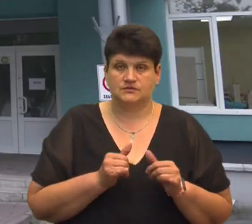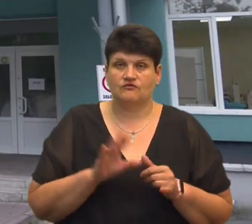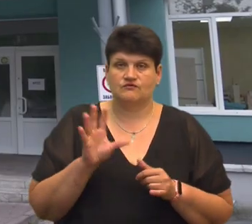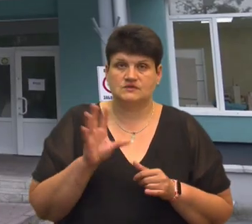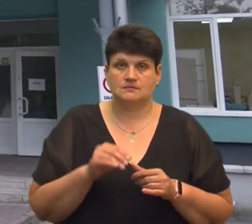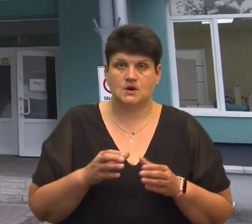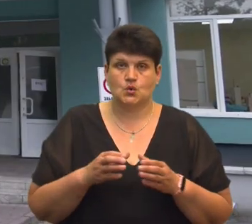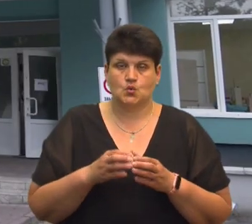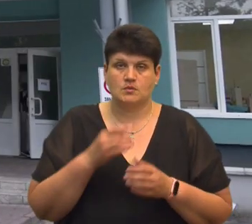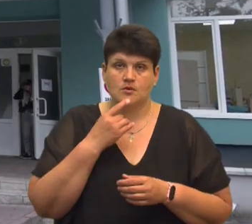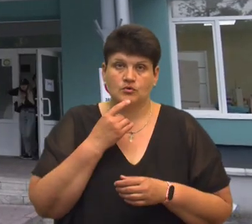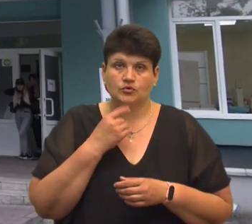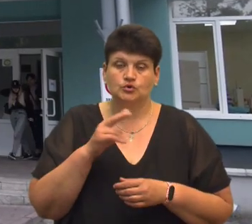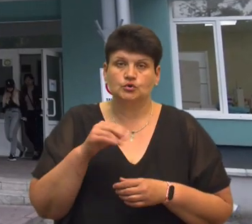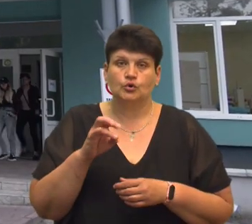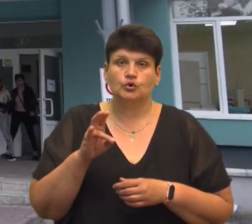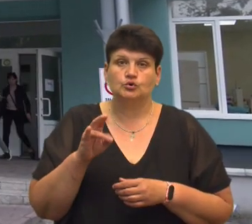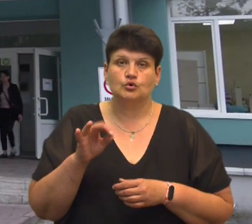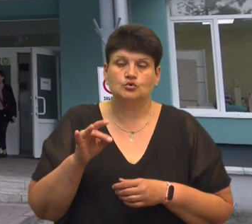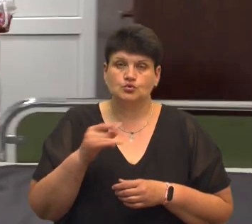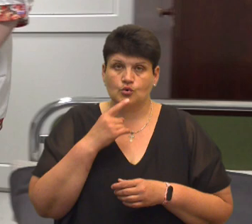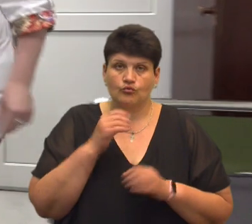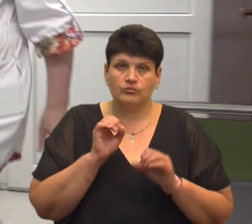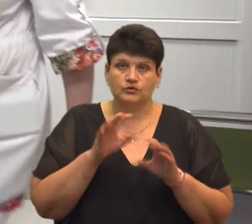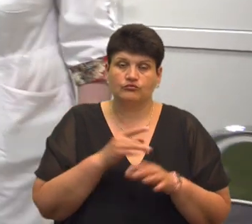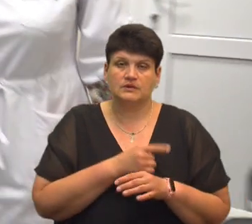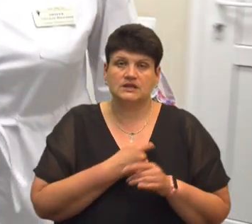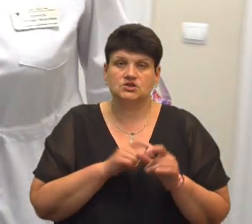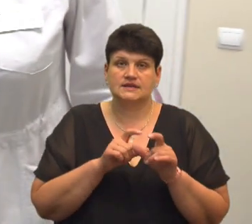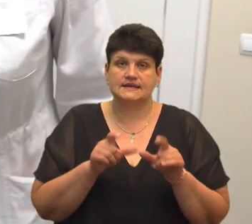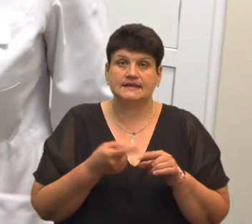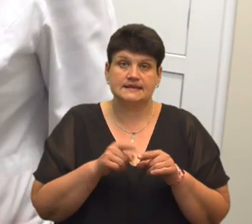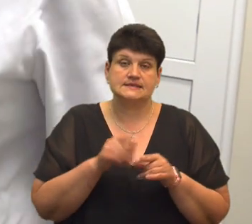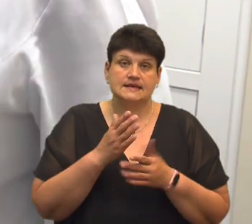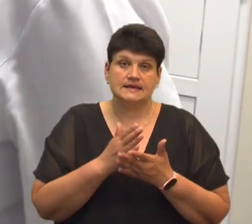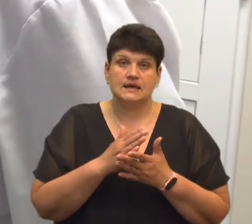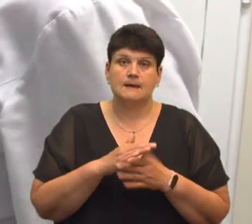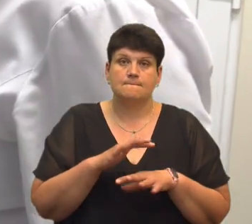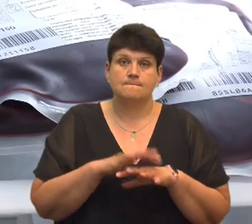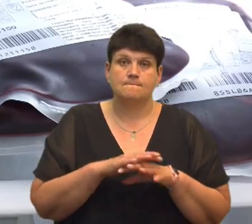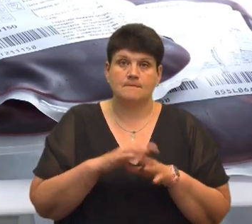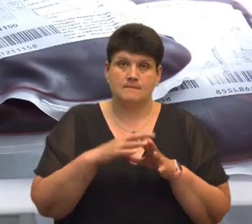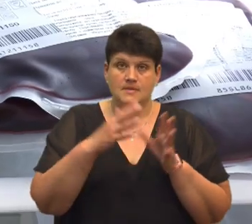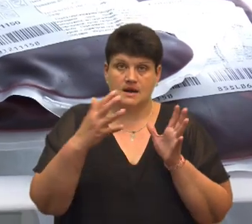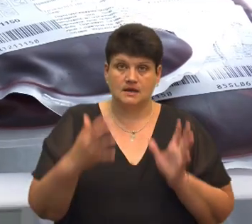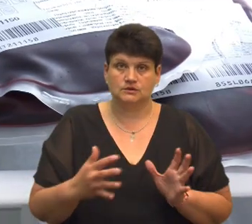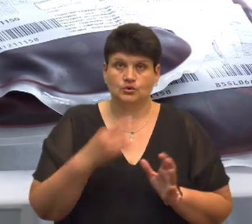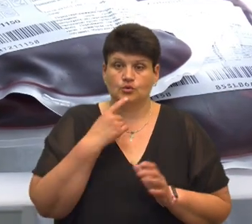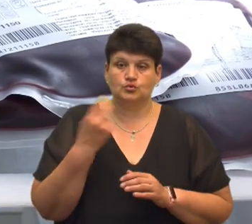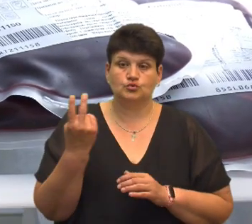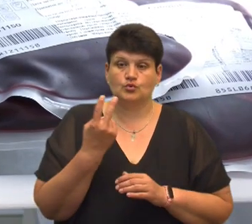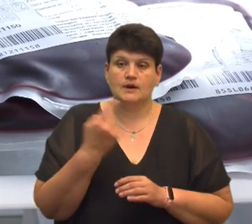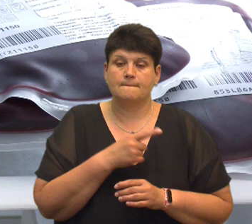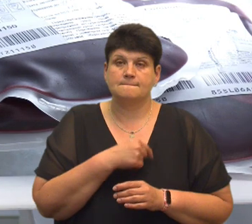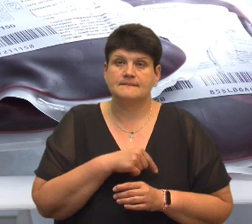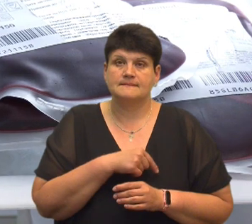крові. Донорську кров передають до медзакладів. Такий вигляд має банк крові у другій міській лікарні. Ми беремо в банк крові